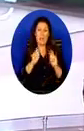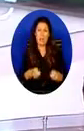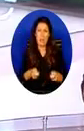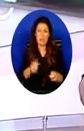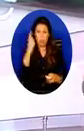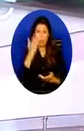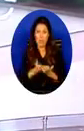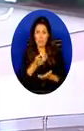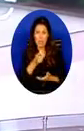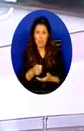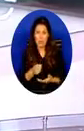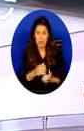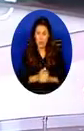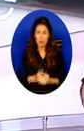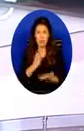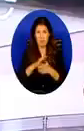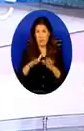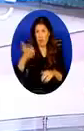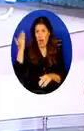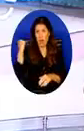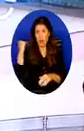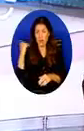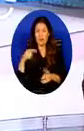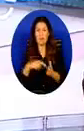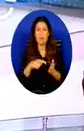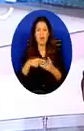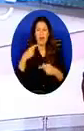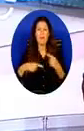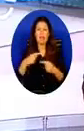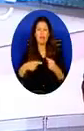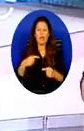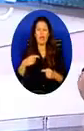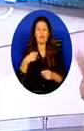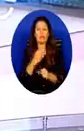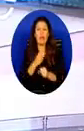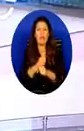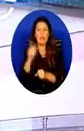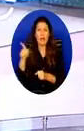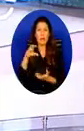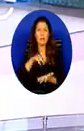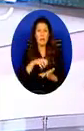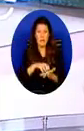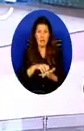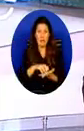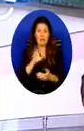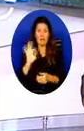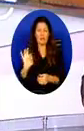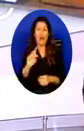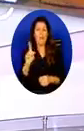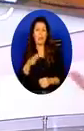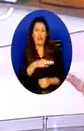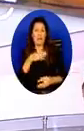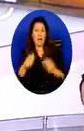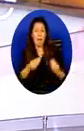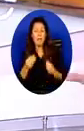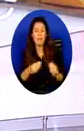שהנחנו, כי מהשנים שעבדנו במקביל במרכזי הסיוע לנפגעות ונפגעי תקיפה מינית, הבנו שזה אחד הדברים שנדרשים.